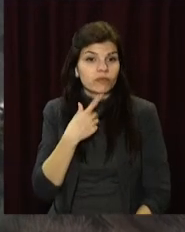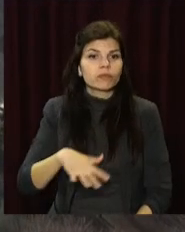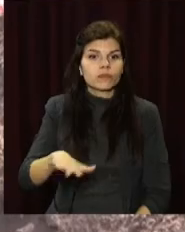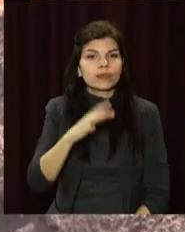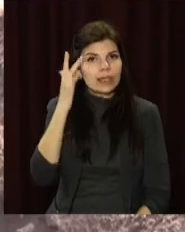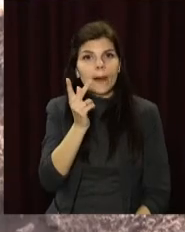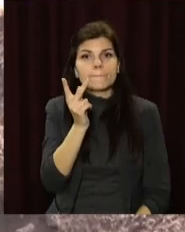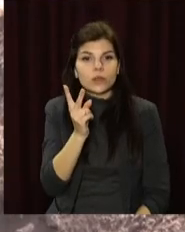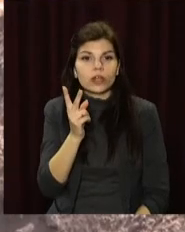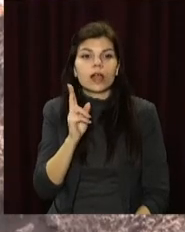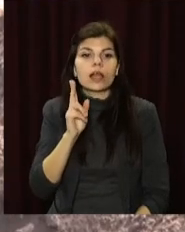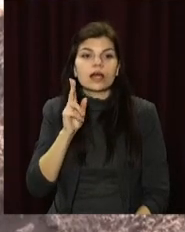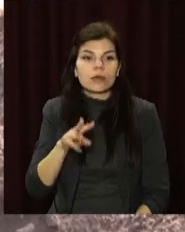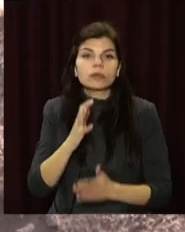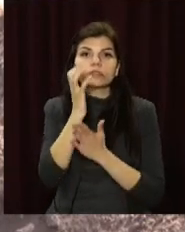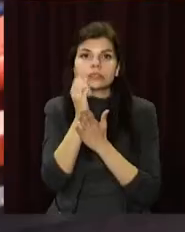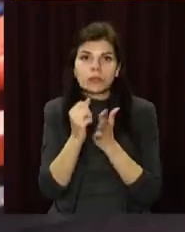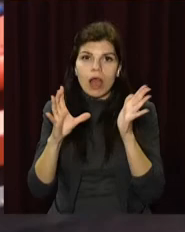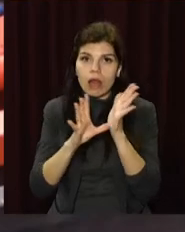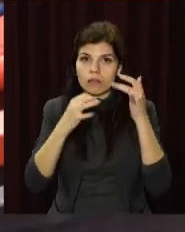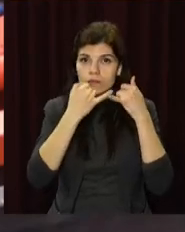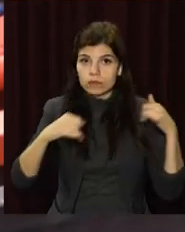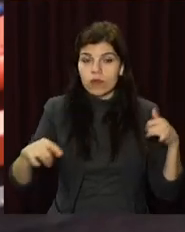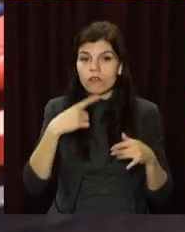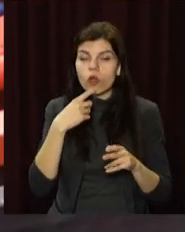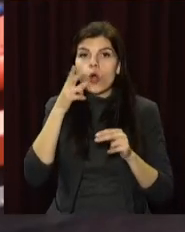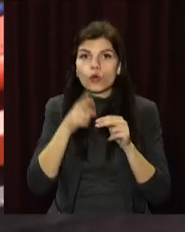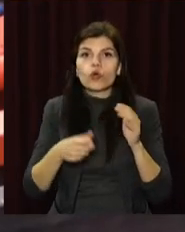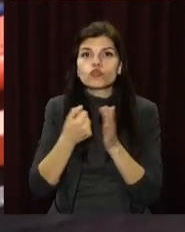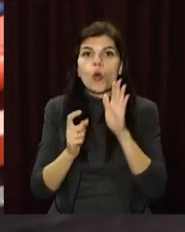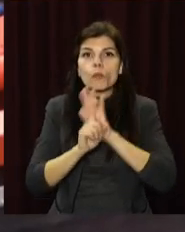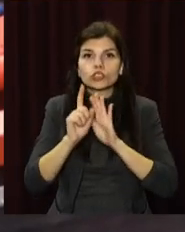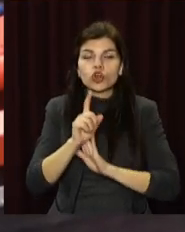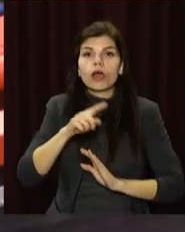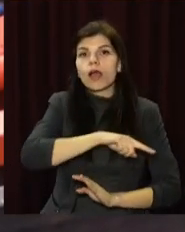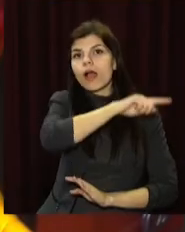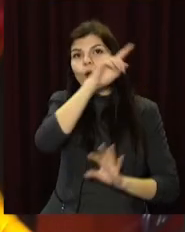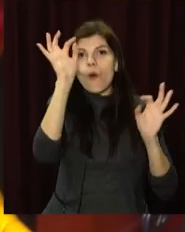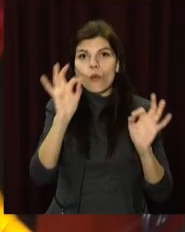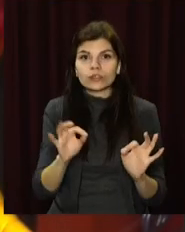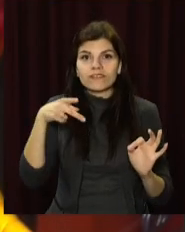укладуть 1,5 кілометра резервних електромереж. Завершити роботи планують до початку опалювального